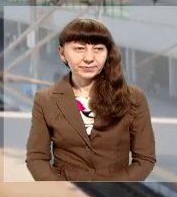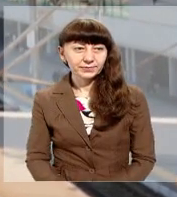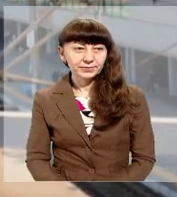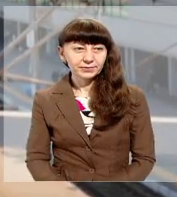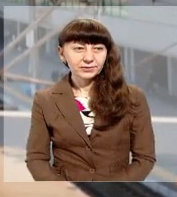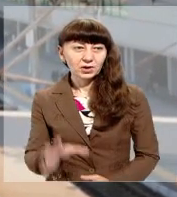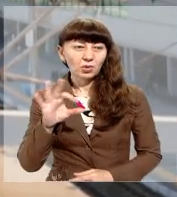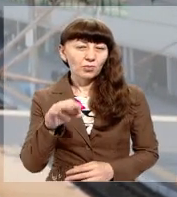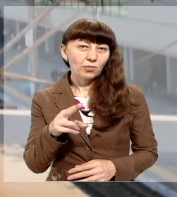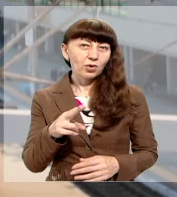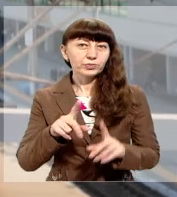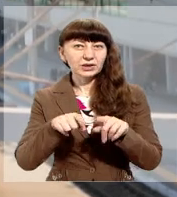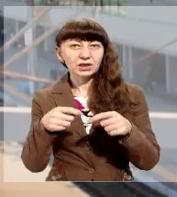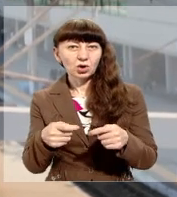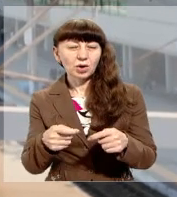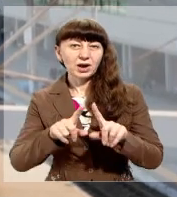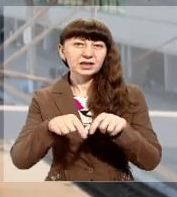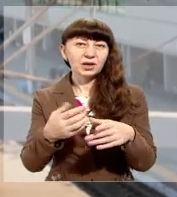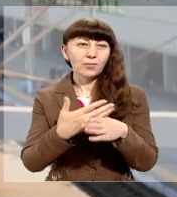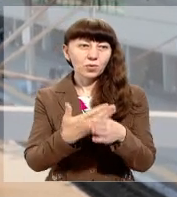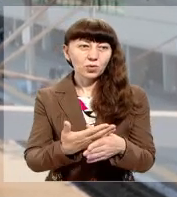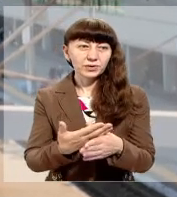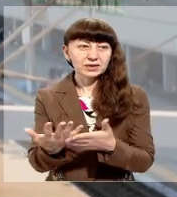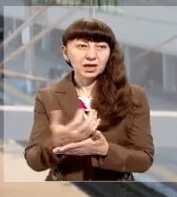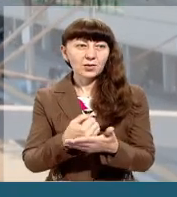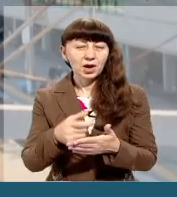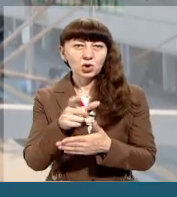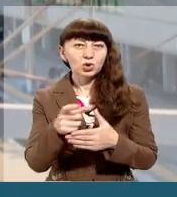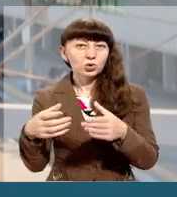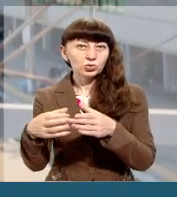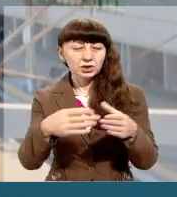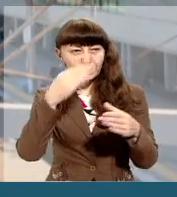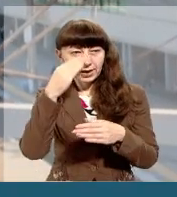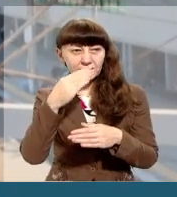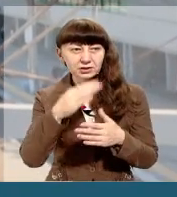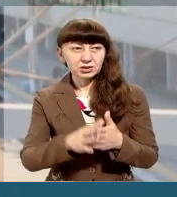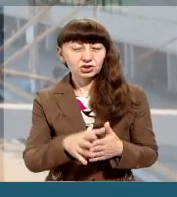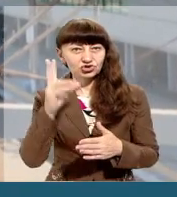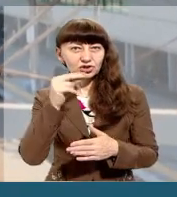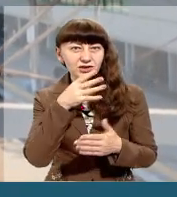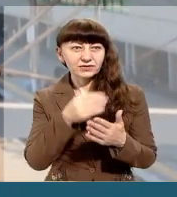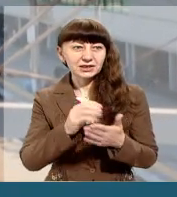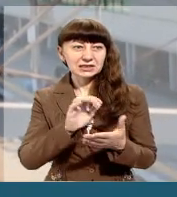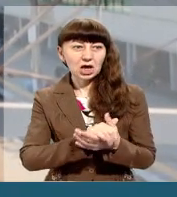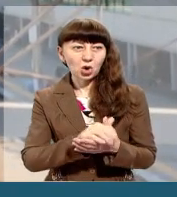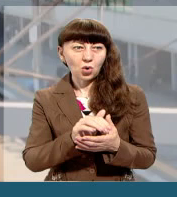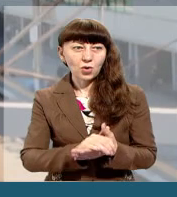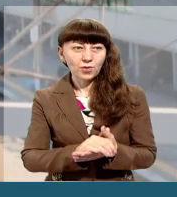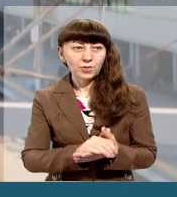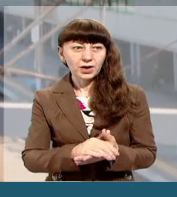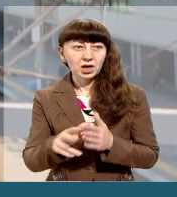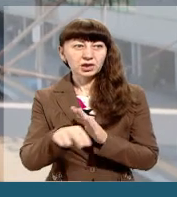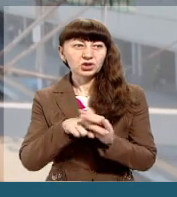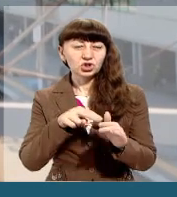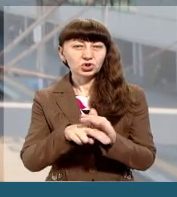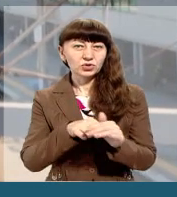под предлогом оказания физической помощи собрал группу лиц, молодых парней из числа круга своих знакомых, после чего совершили